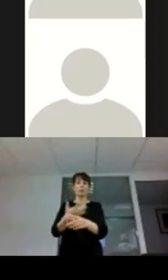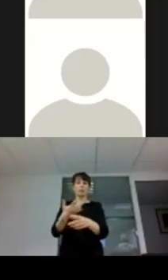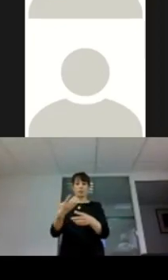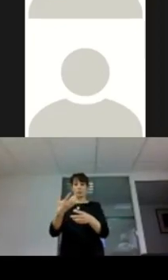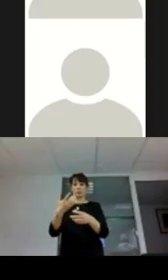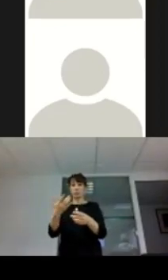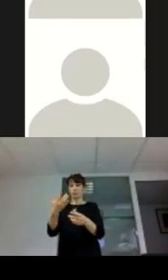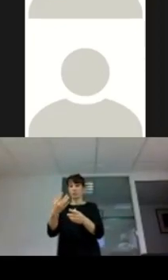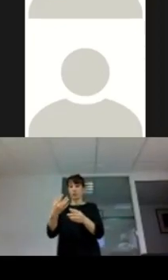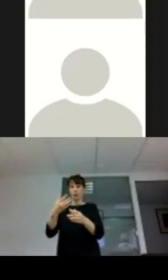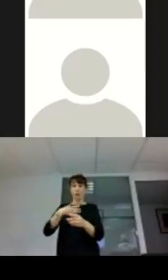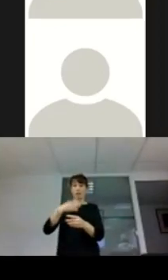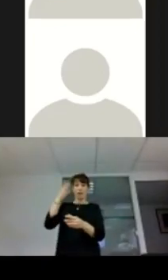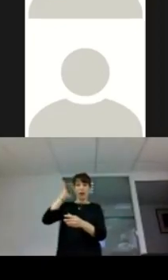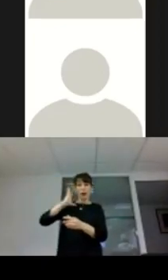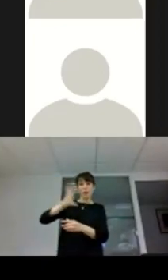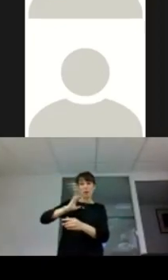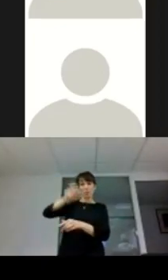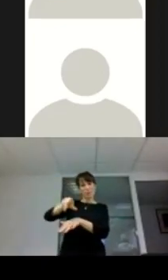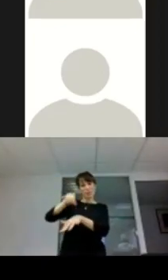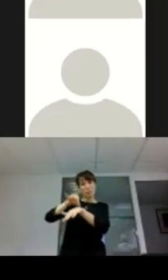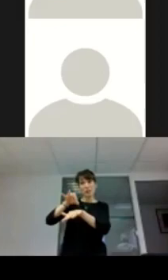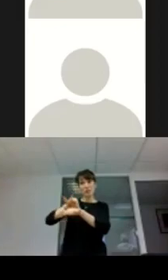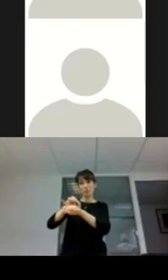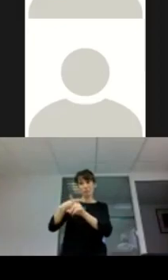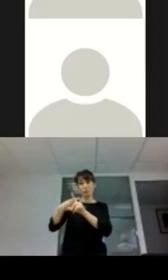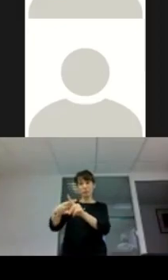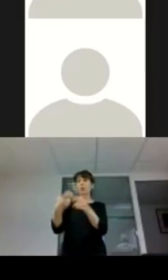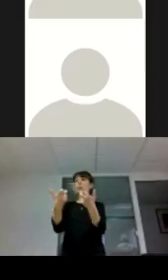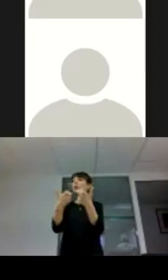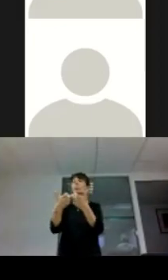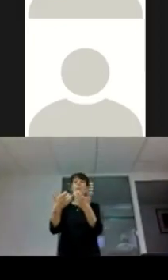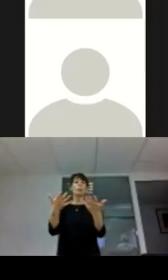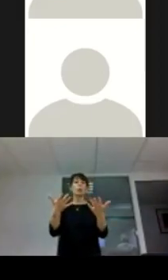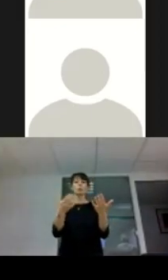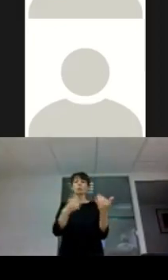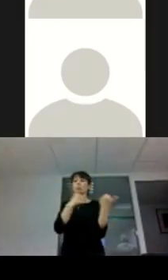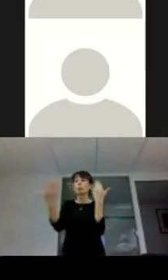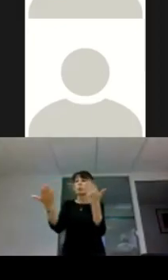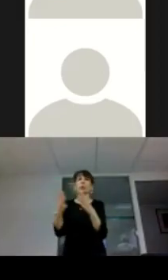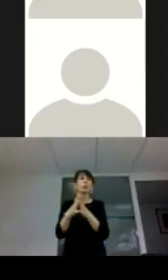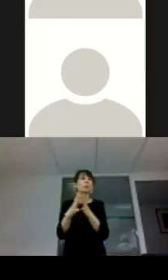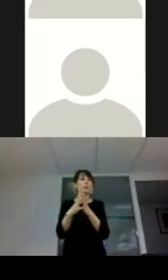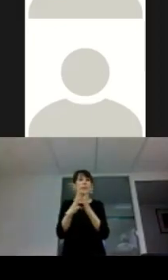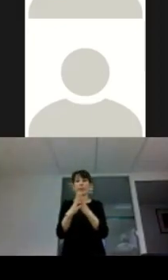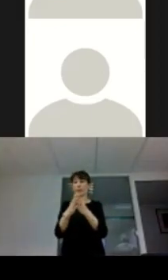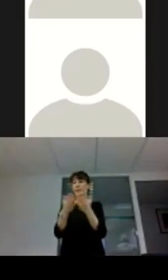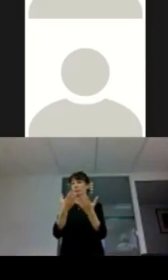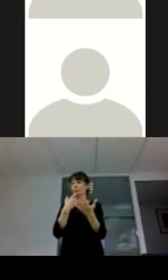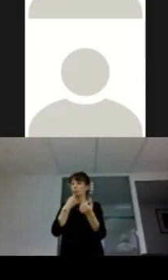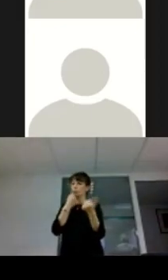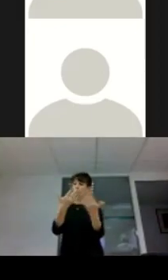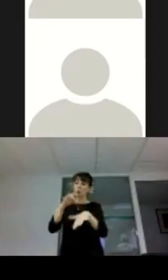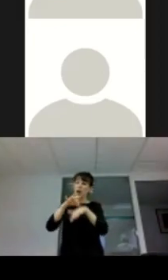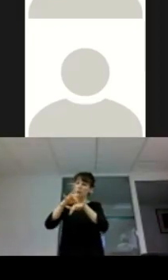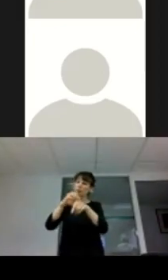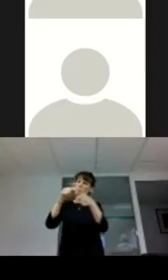son efficacité. Il y a eu là un changement de paradigme. On ne propose plus aux patients un